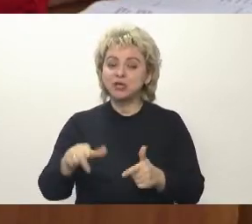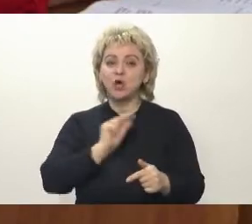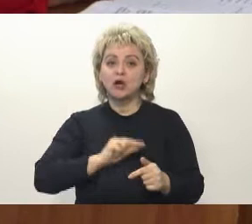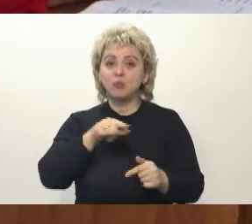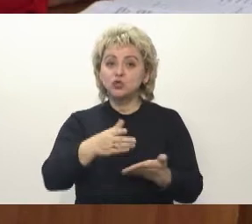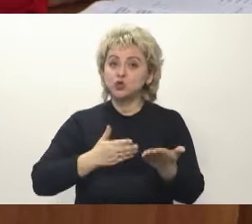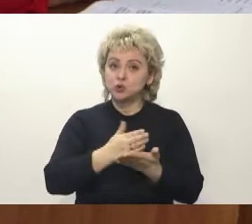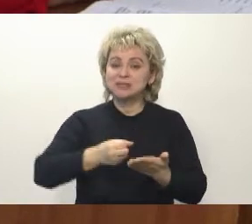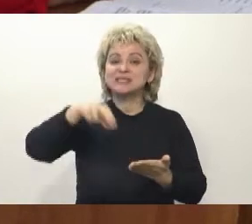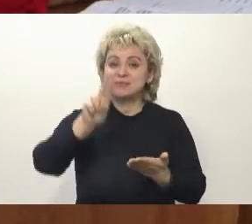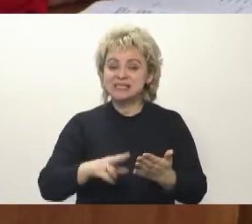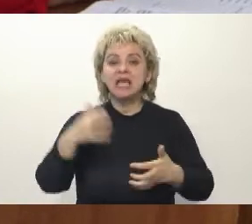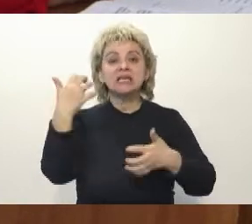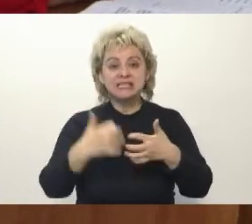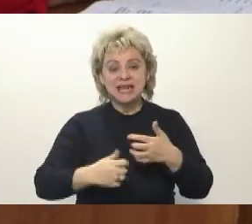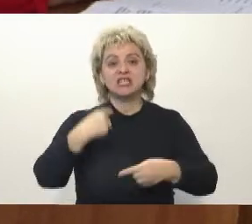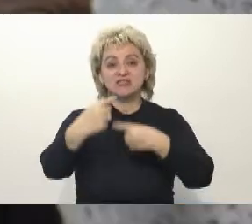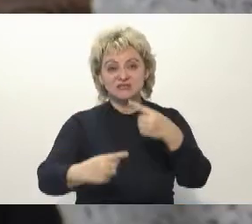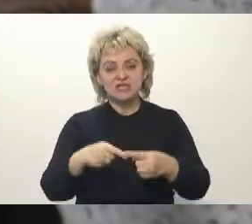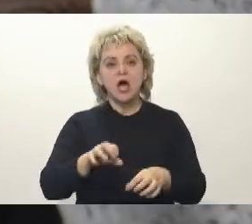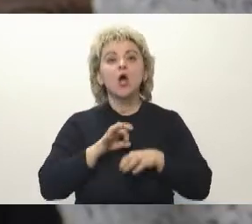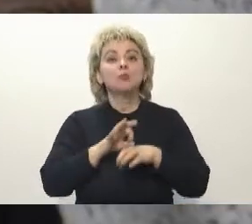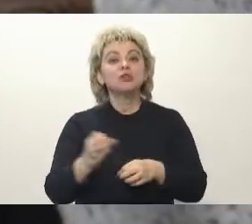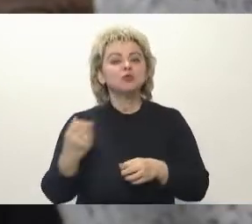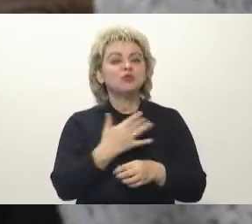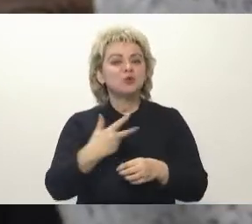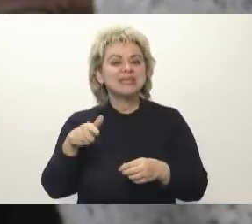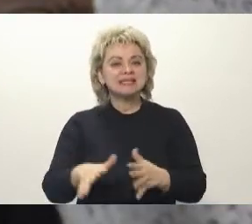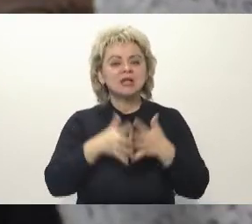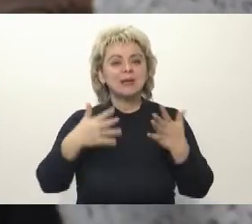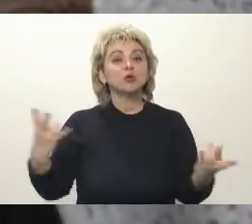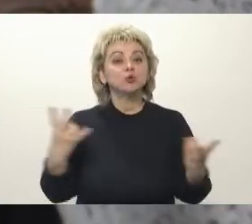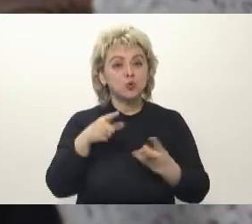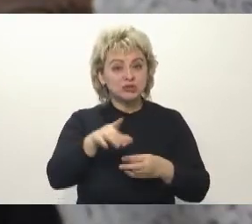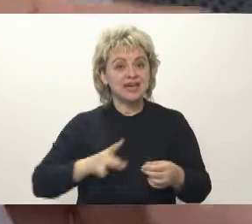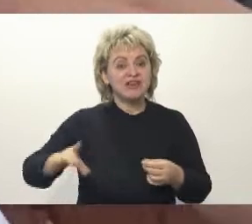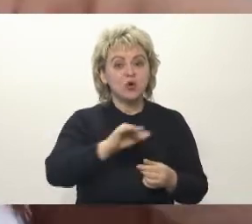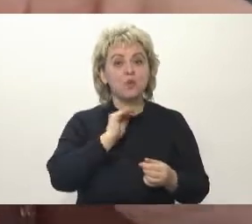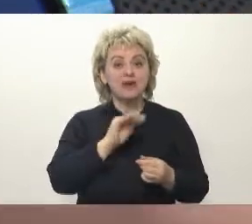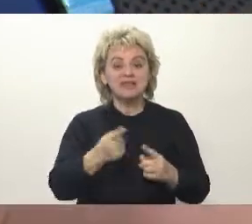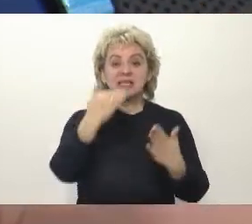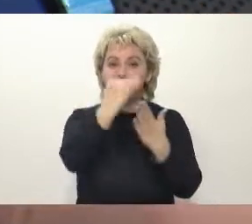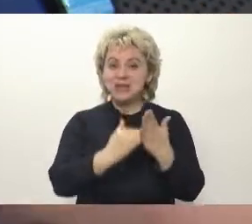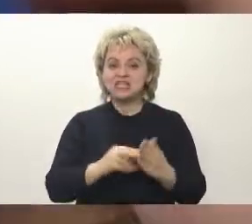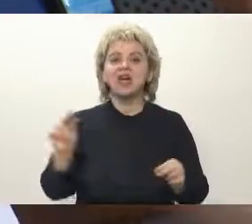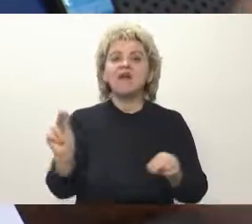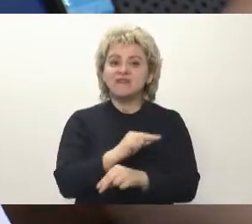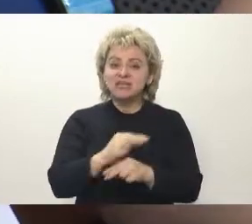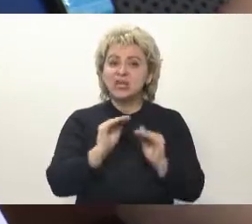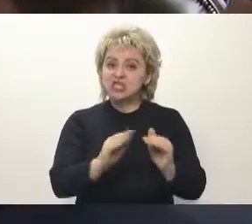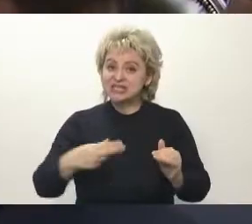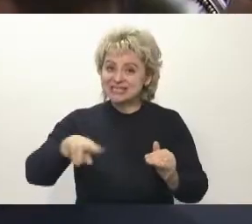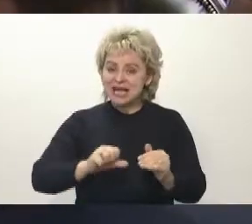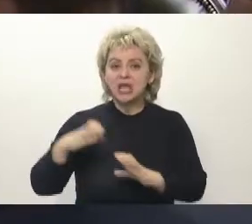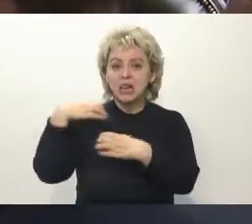рабочих и служащих и специалистов среднего звена. Приведем еще несколько наиболее востребованных в регионе. районе профессии из перечня: воспитатель